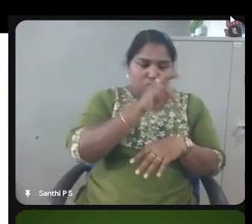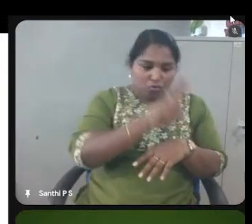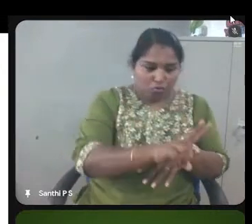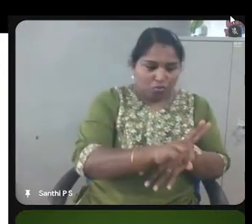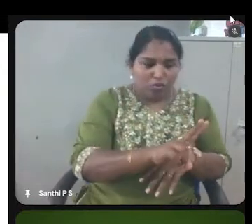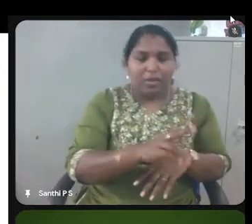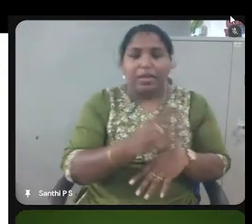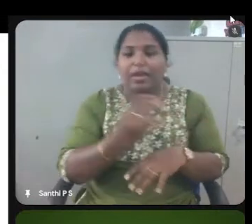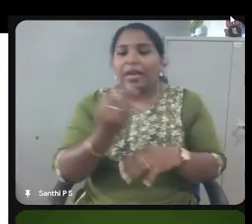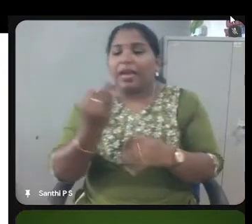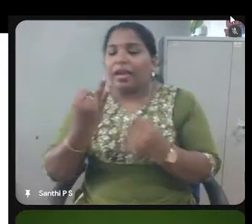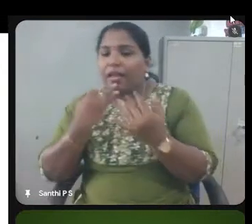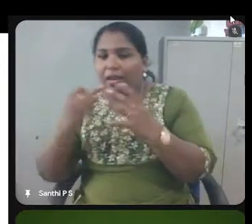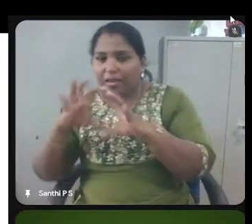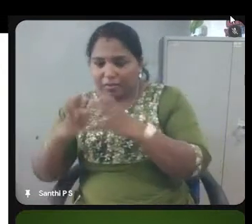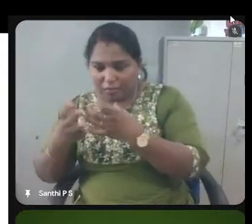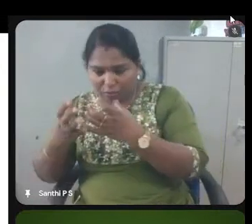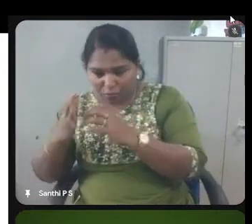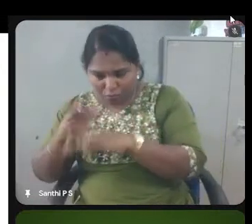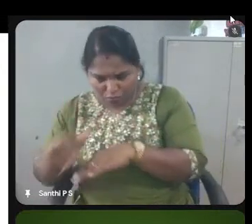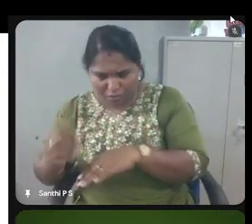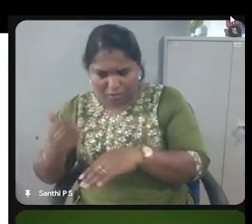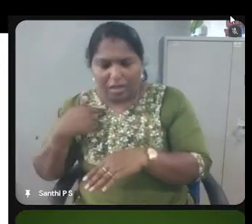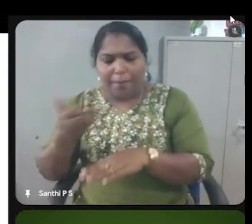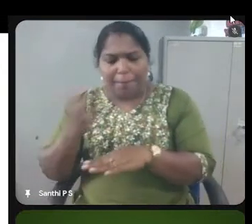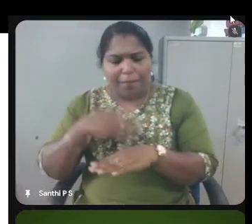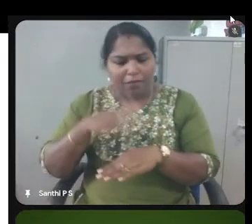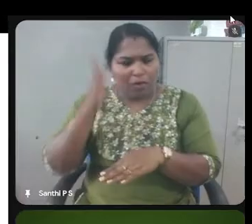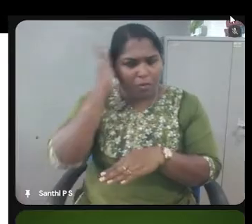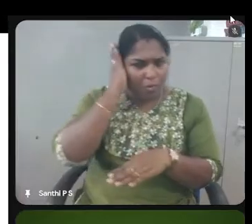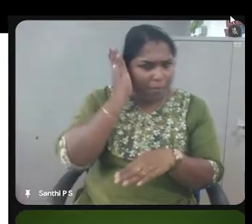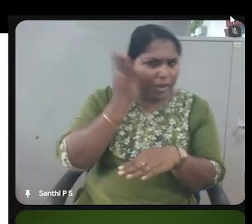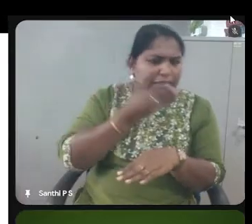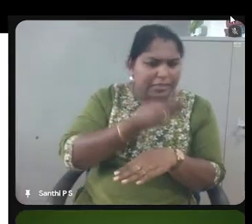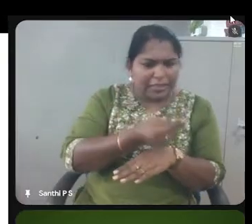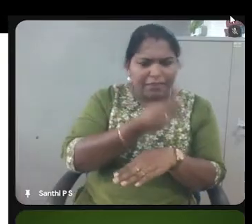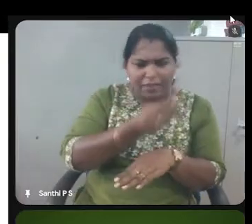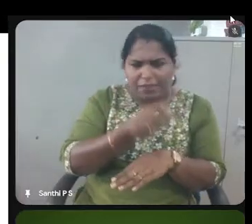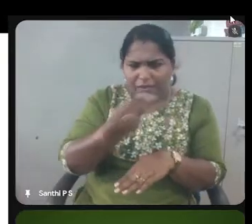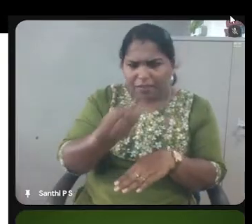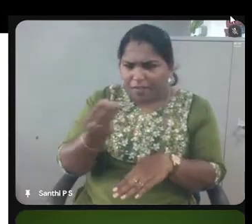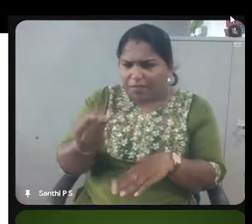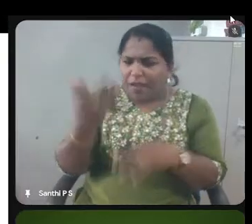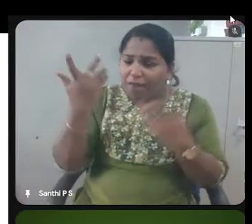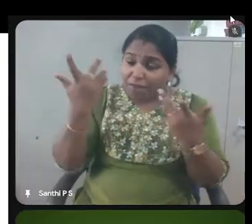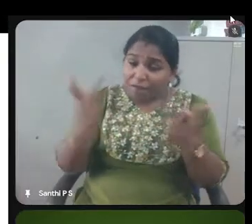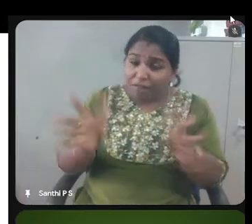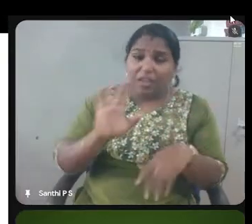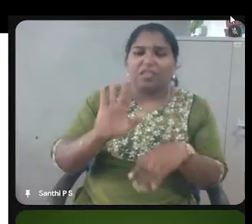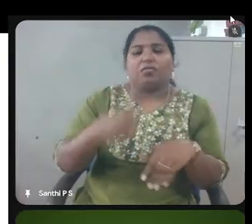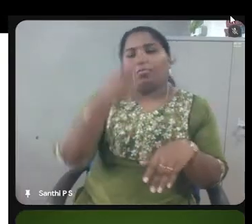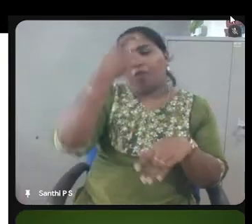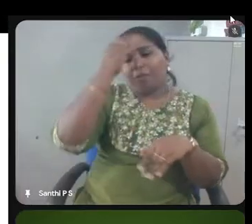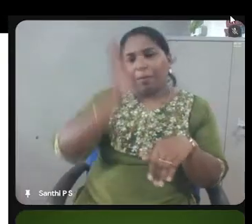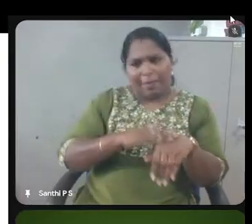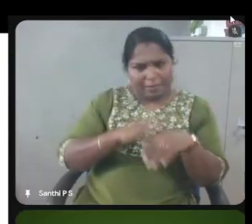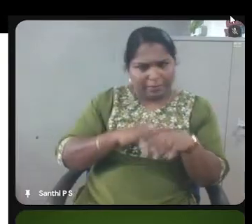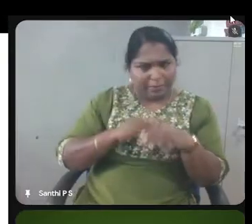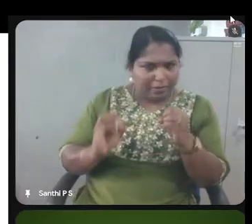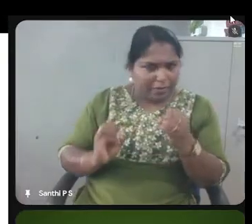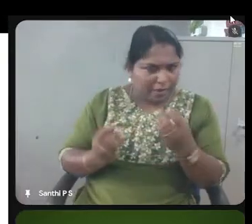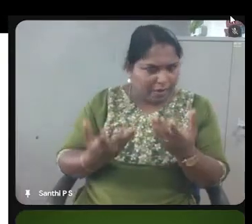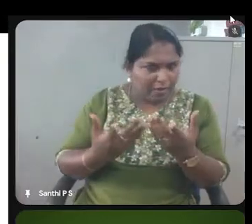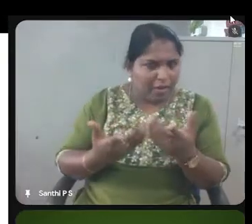കുട്ടിക്കും മൊബൈൽ ഫോൺ അമിതമായിട്ട് വന്ന പ്രശ്നങ്ങളാണെന്ന് തോന്നുന്നു. അപ്പം ഇവിടെ ഡെഫിനറ്റ്ലി അതെങ്ങനെ കൺട്രോൾ